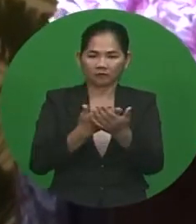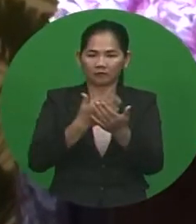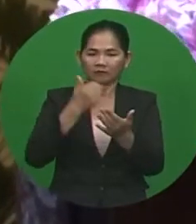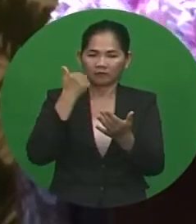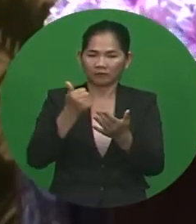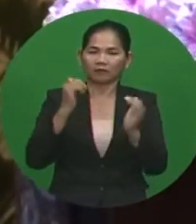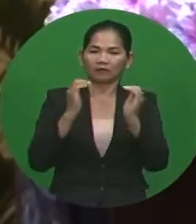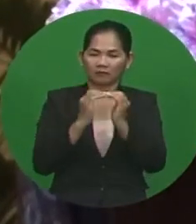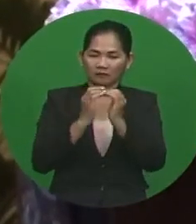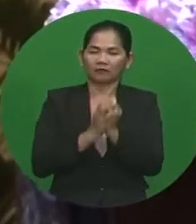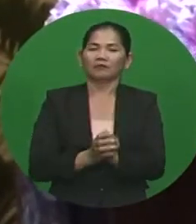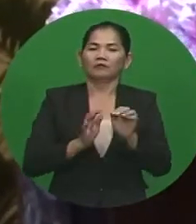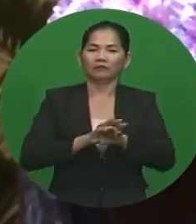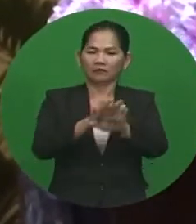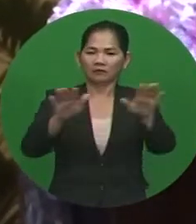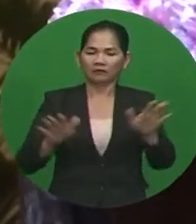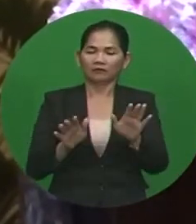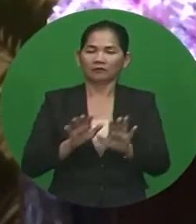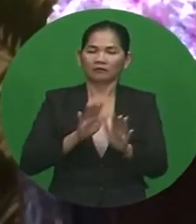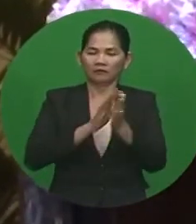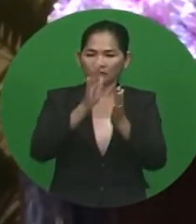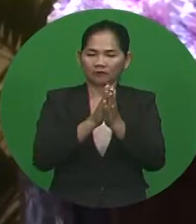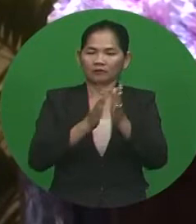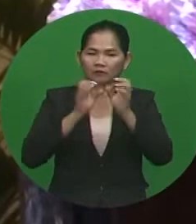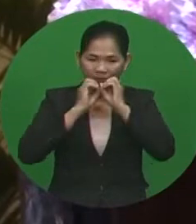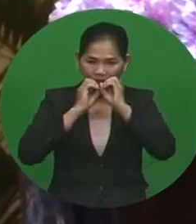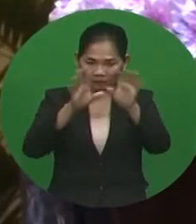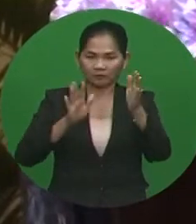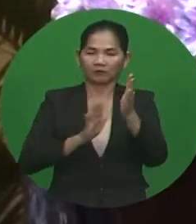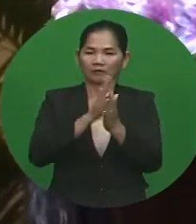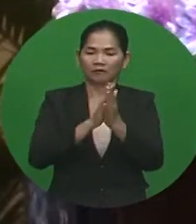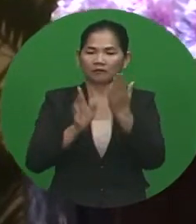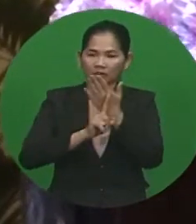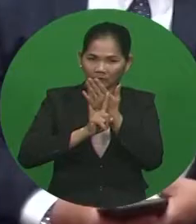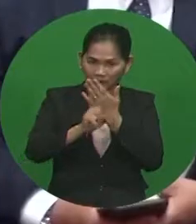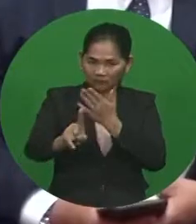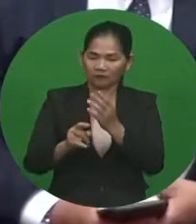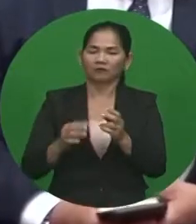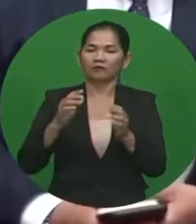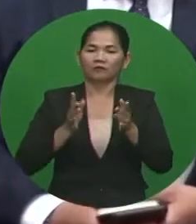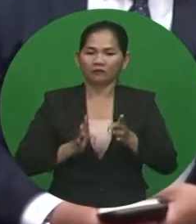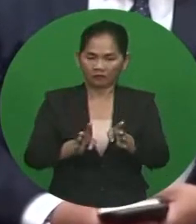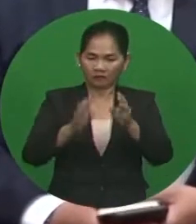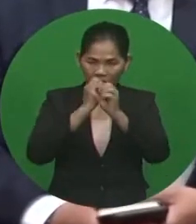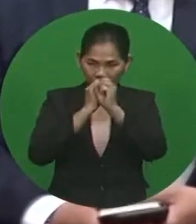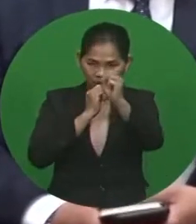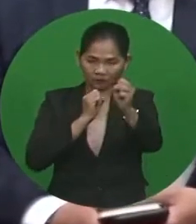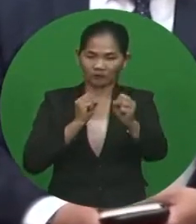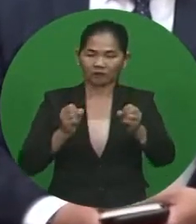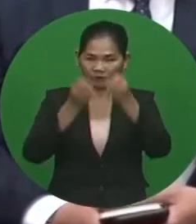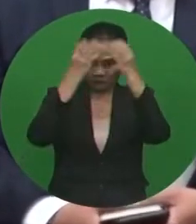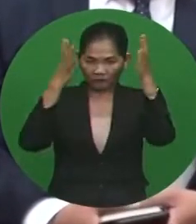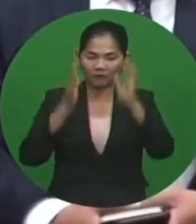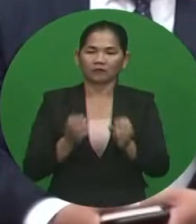សាលភាពគ្រប់ដណ្ដប់ទូទាំងប្រទេសអាចបន្តផ្សាយទៅក្រៅប្រទេសផងដែរនិងមធ្យោបាយនៃការផ្សព្វផ្សាយព័ត៌មានកាន់តែ